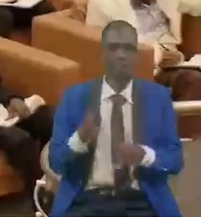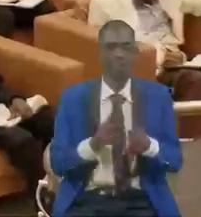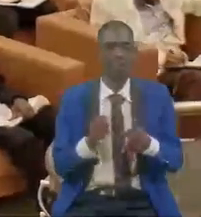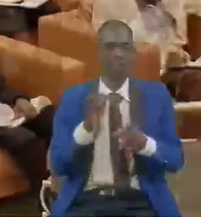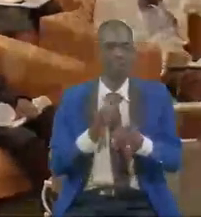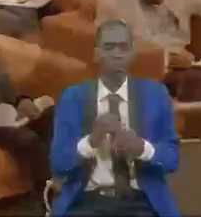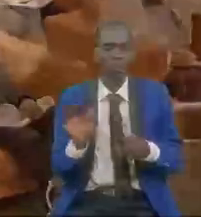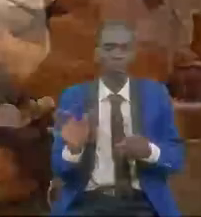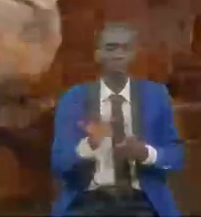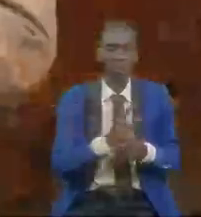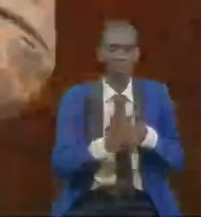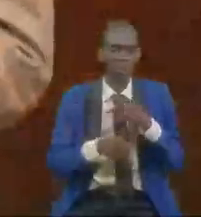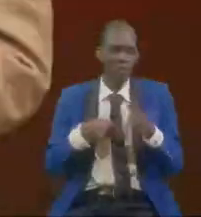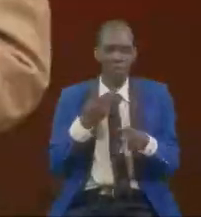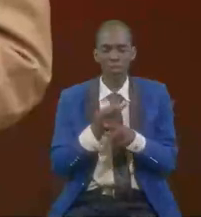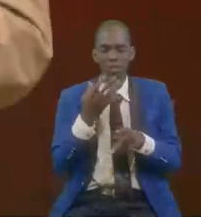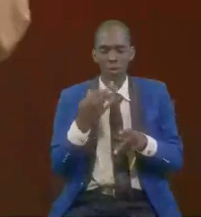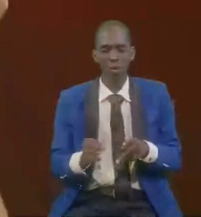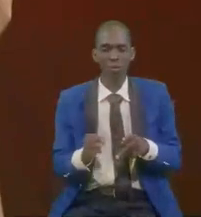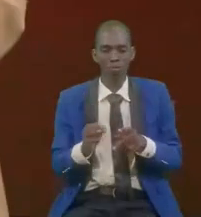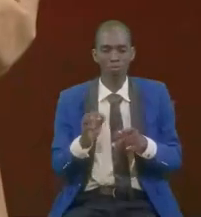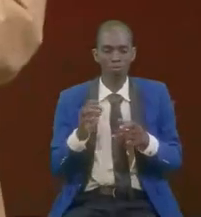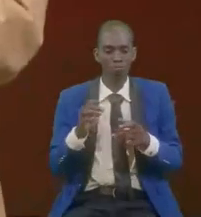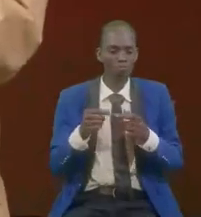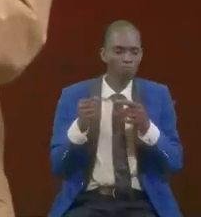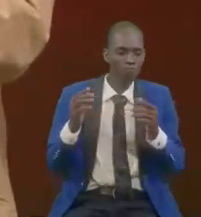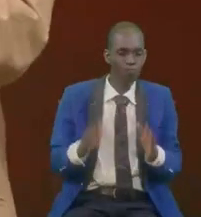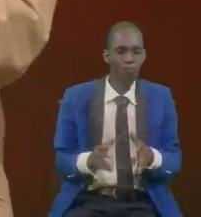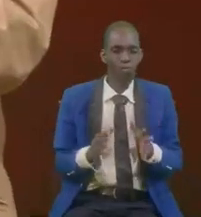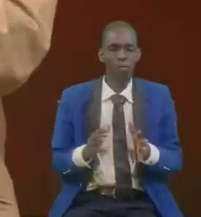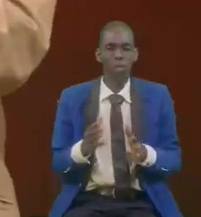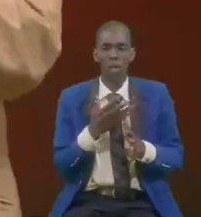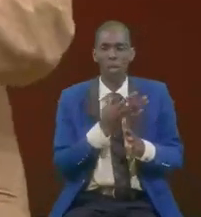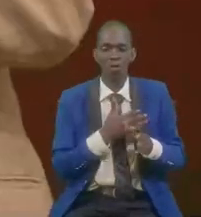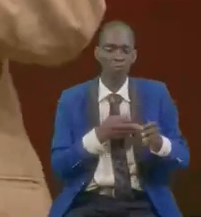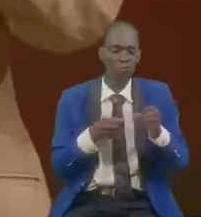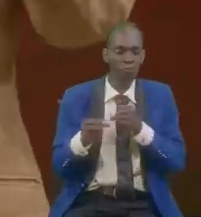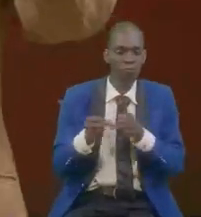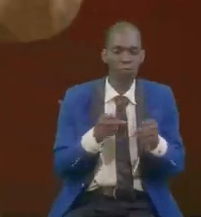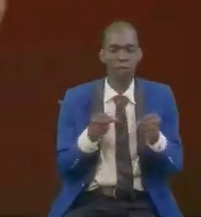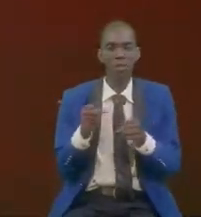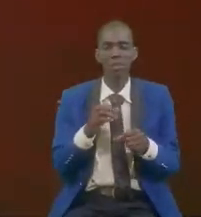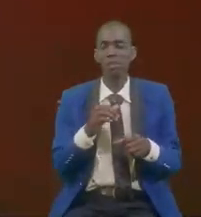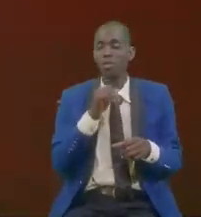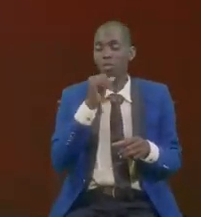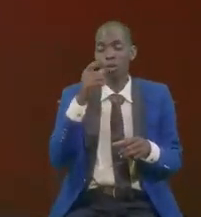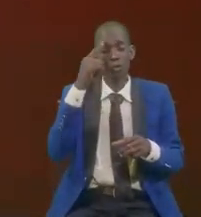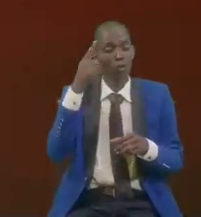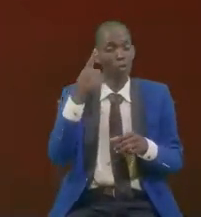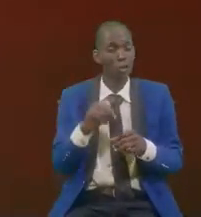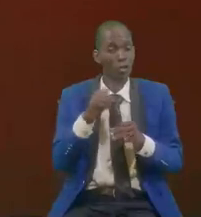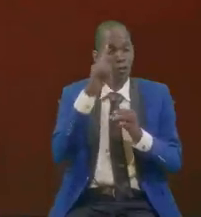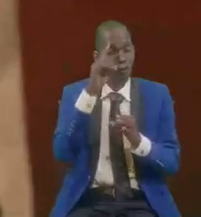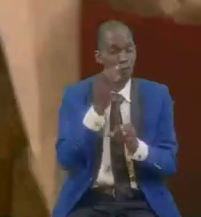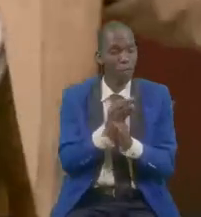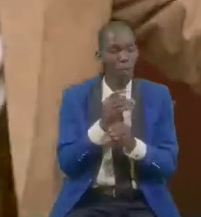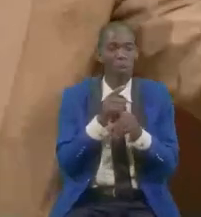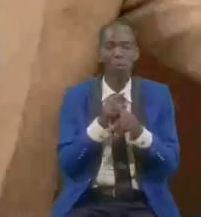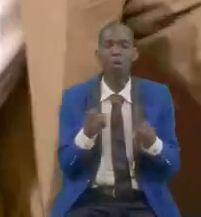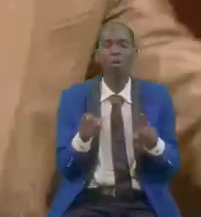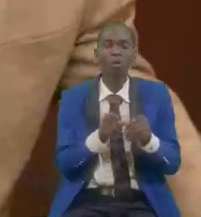les croyants en conflit et en désunion font en luttant, non pour la foi, mais ils